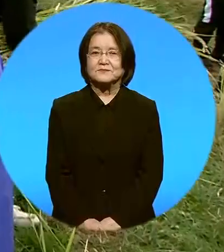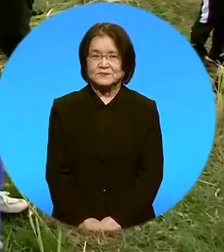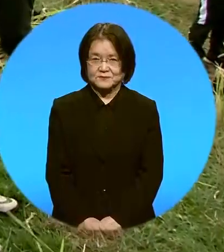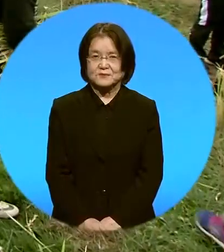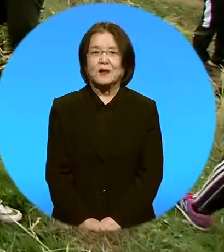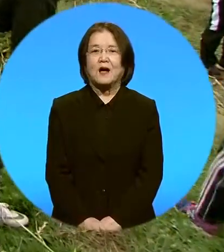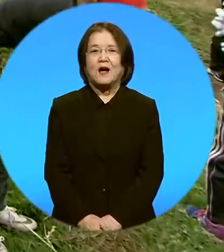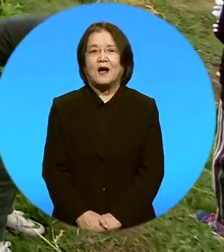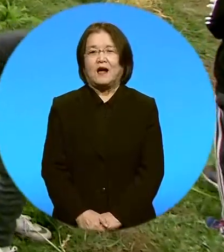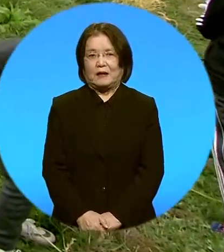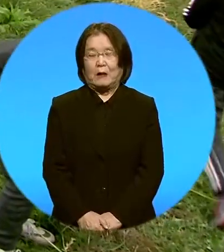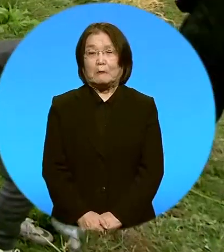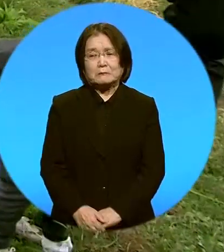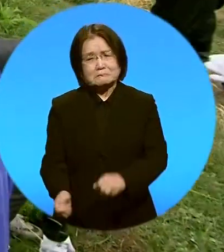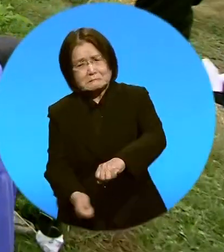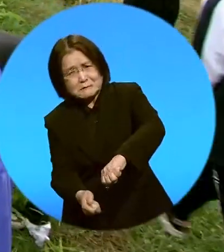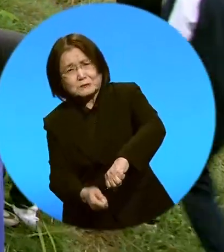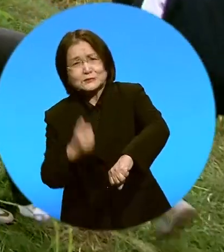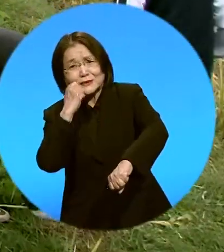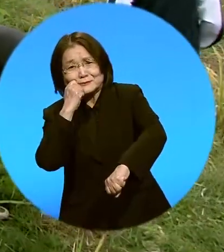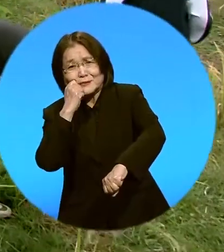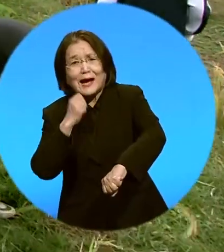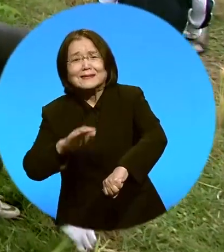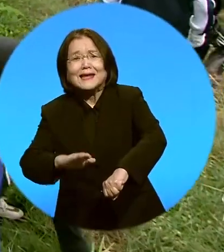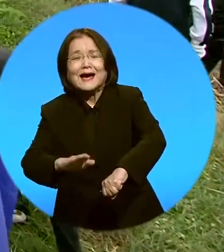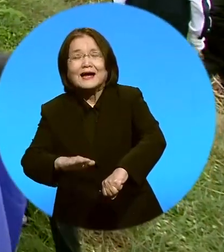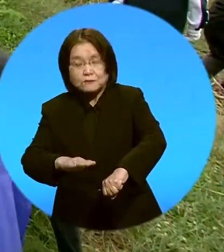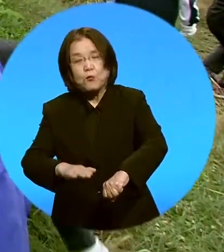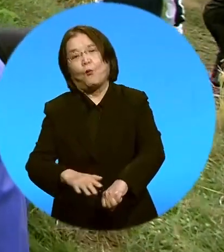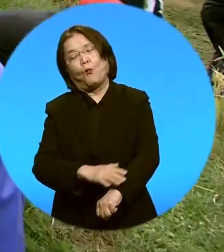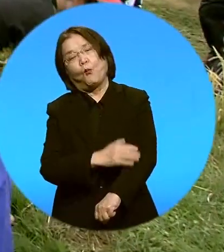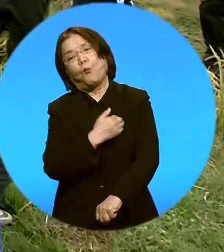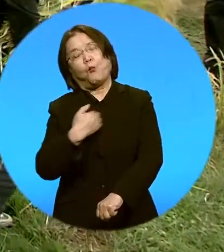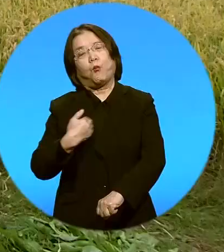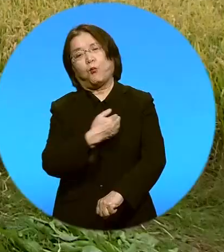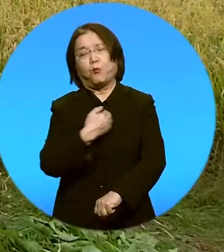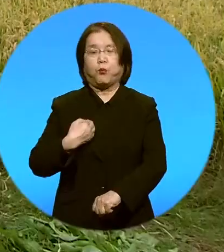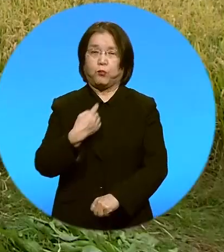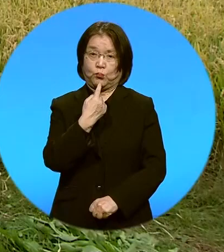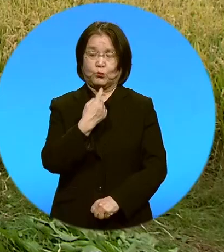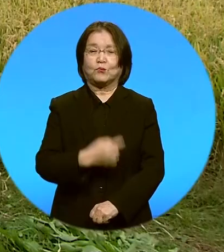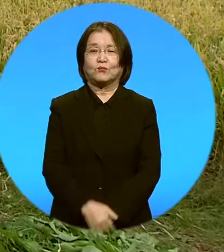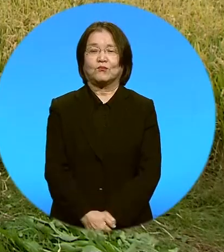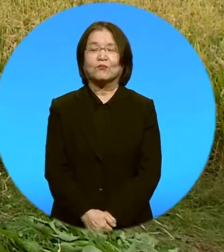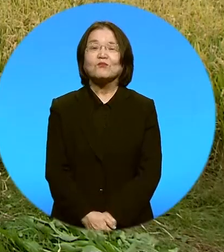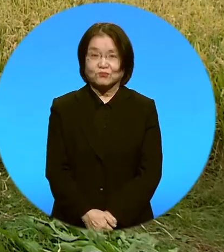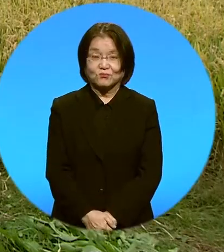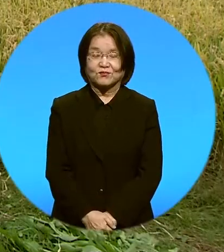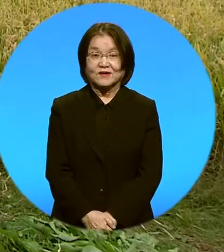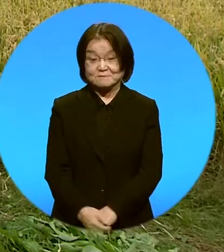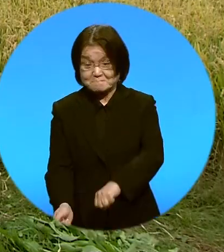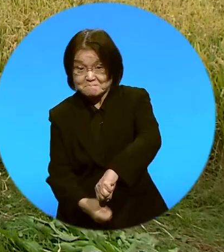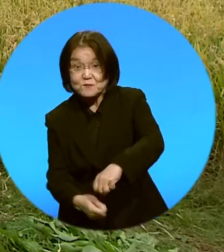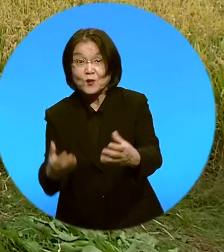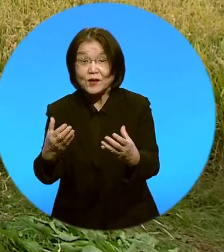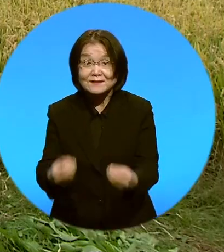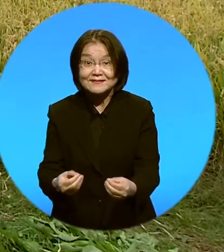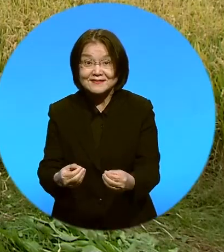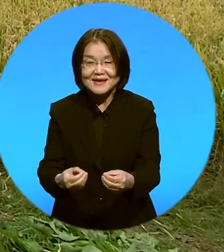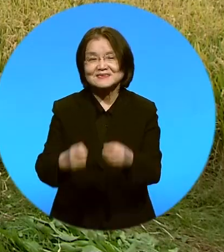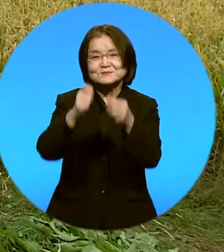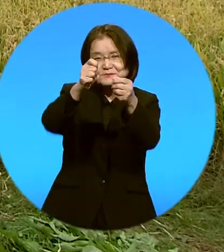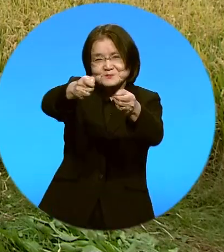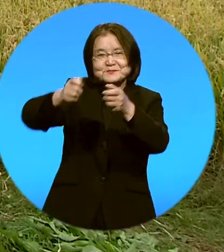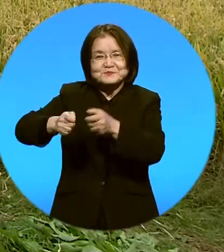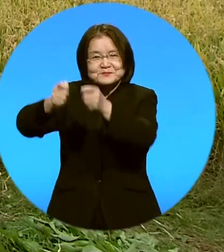難しいところがあったんですけど、まあうまくできました。 刈った稲は掛け干しにします